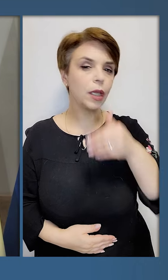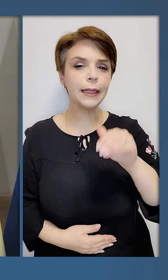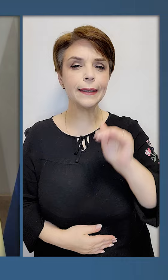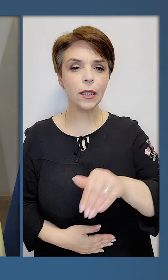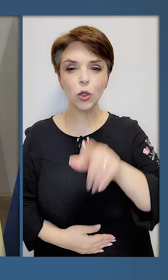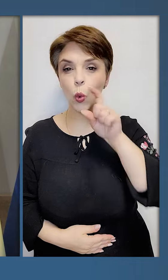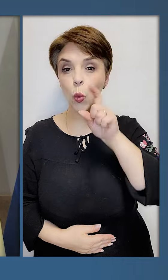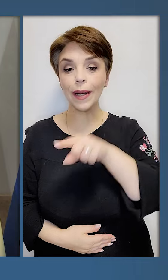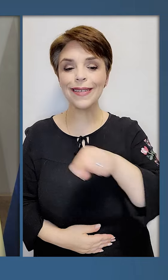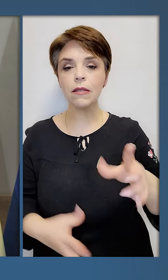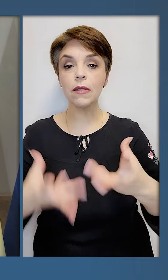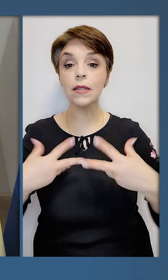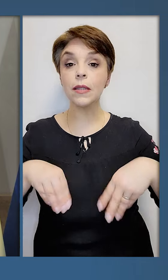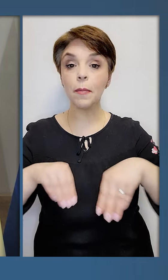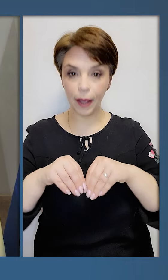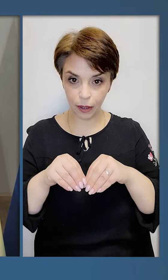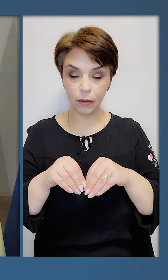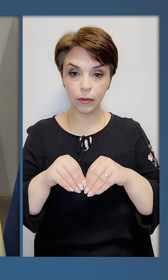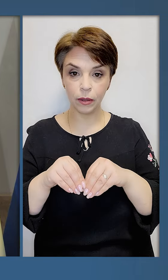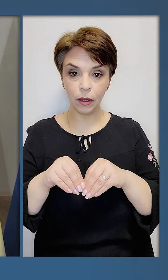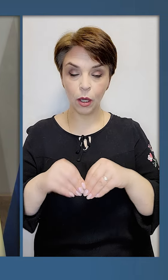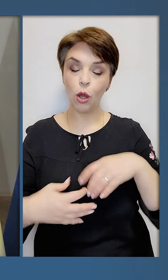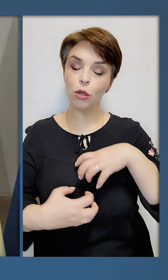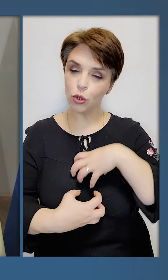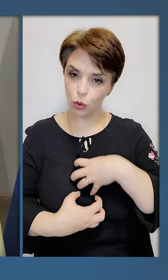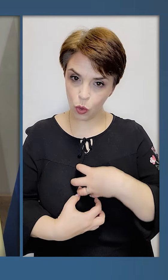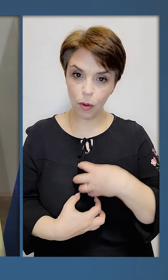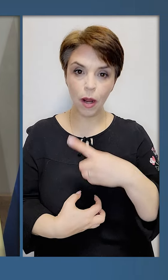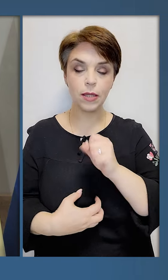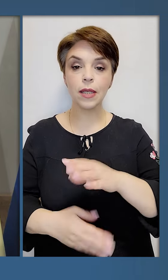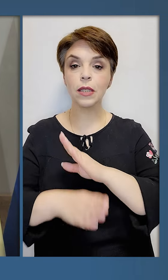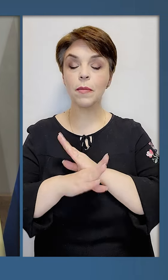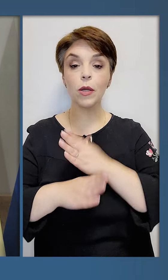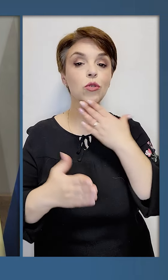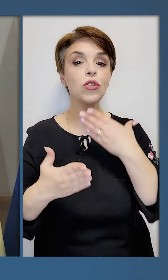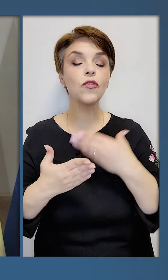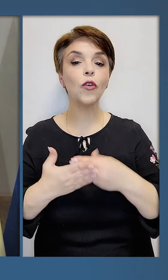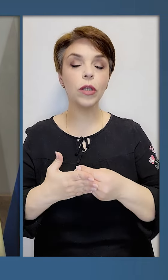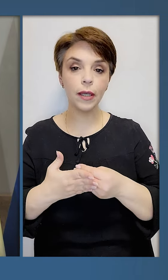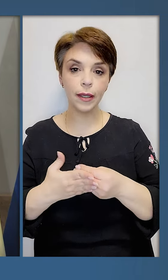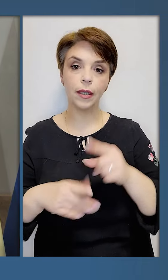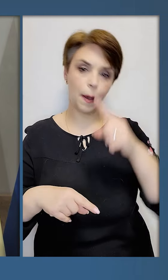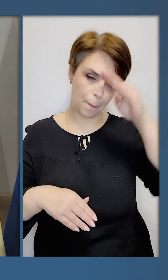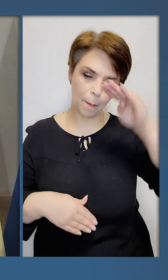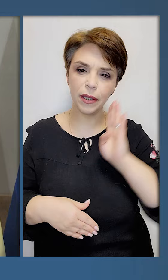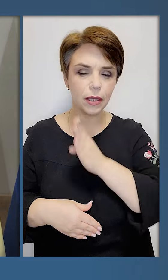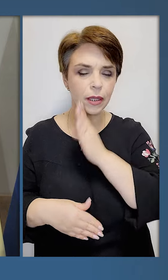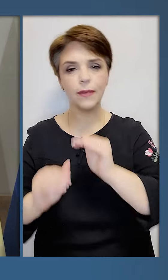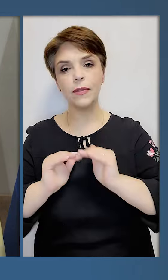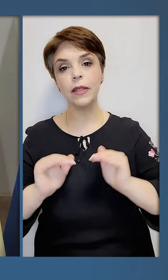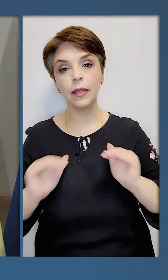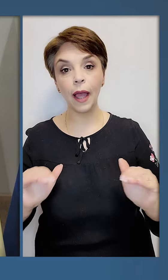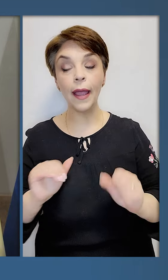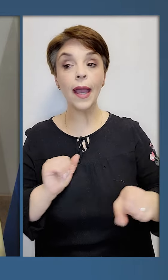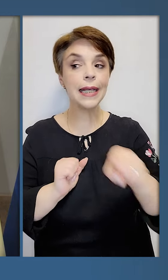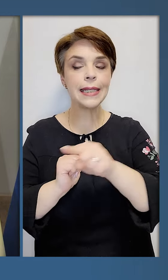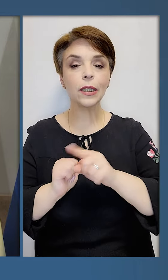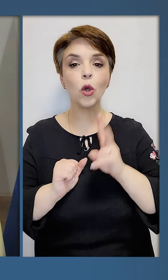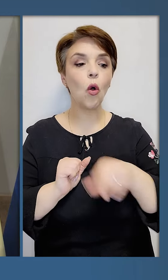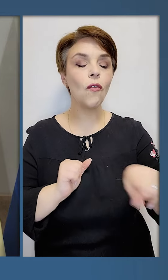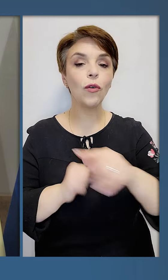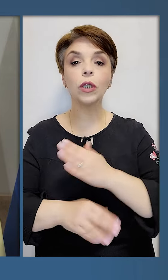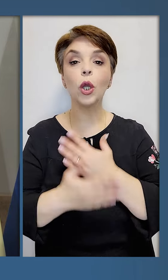багато тисяч українських сімей скорблять за смертю своїх сімей, своїх батьків, дітей, за